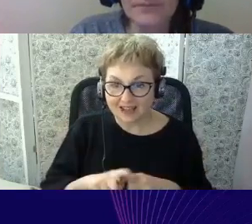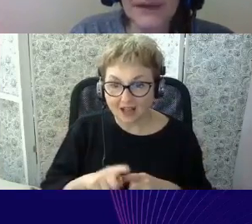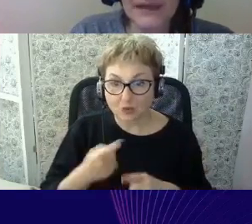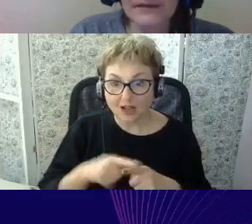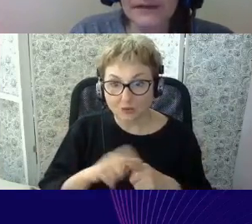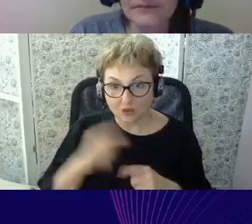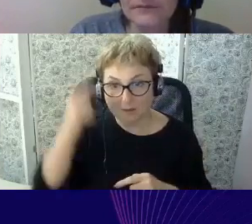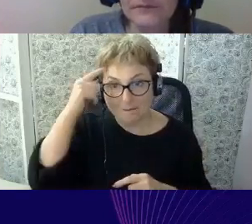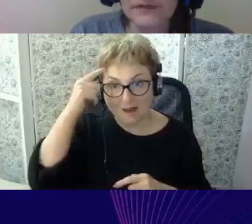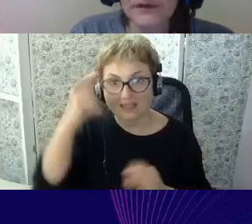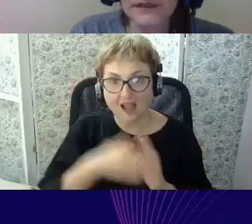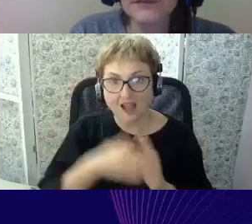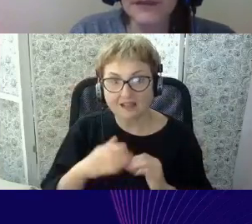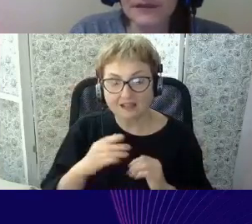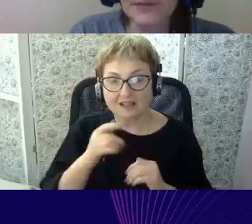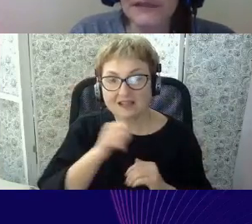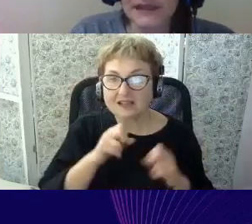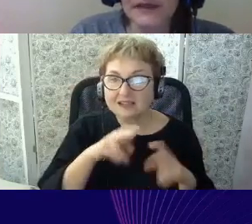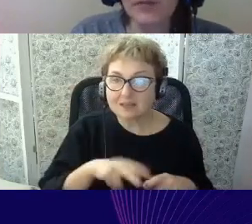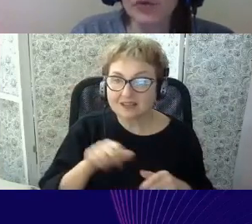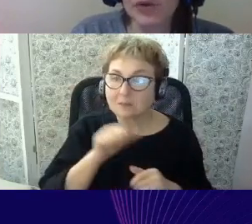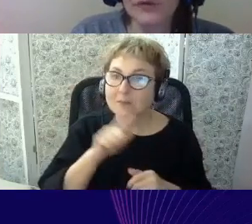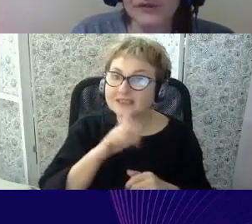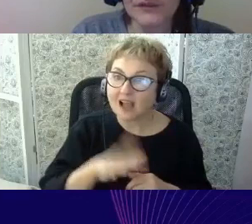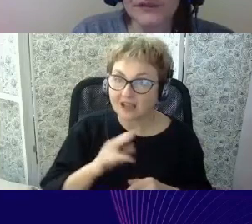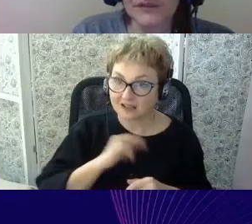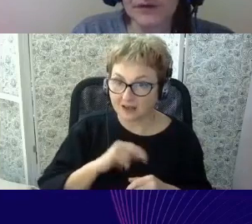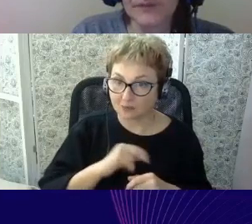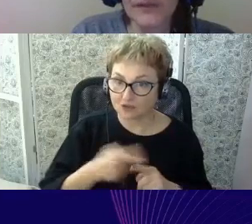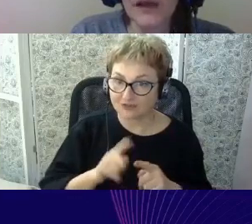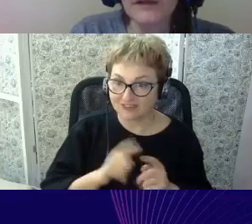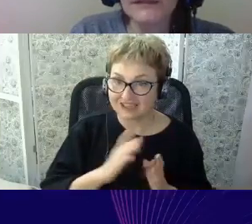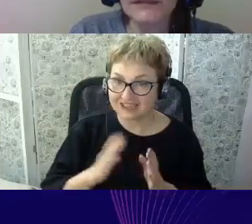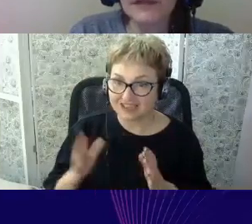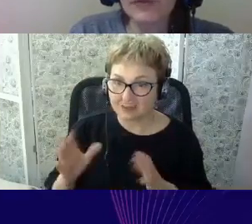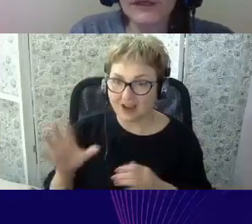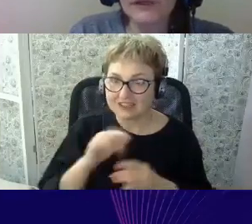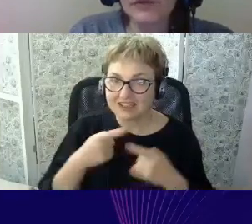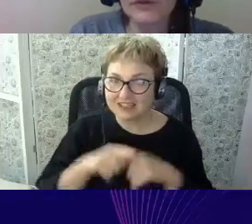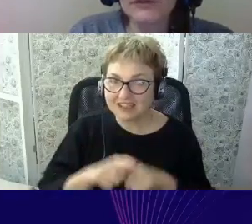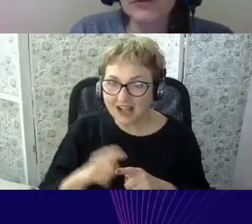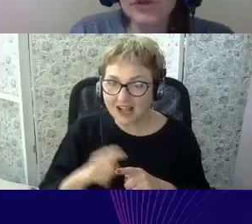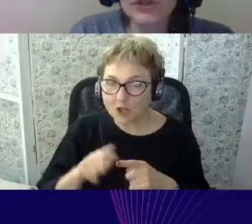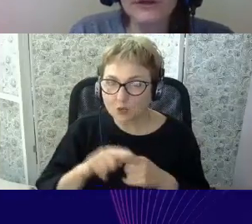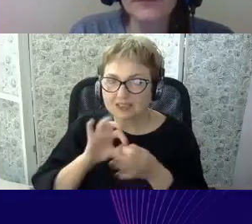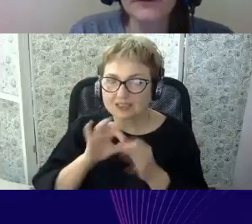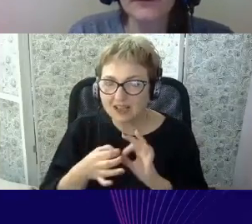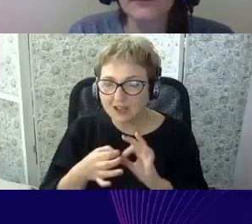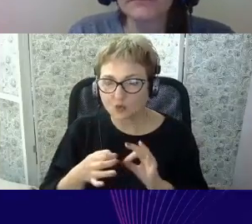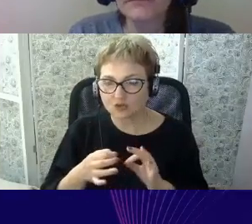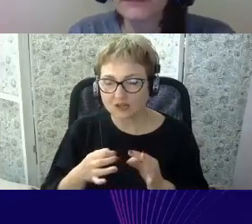которые понятны экспертам, постоянно работающим в этих системах. Те технологии, которые сложно